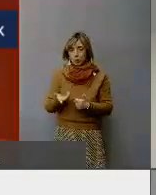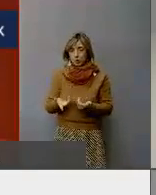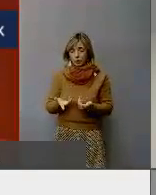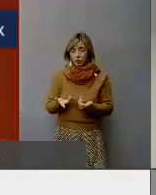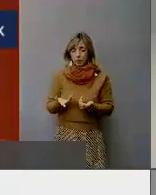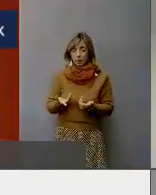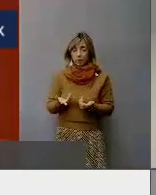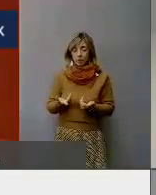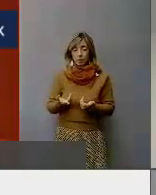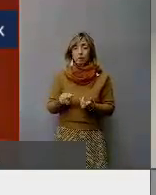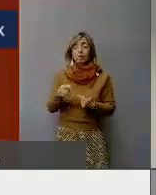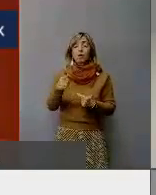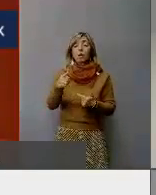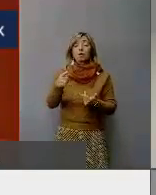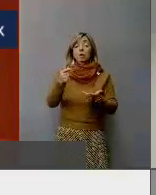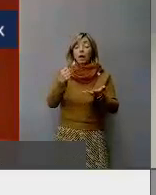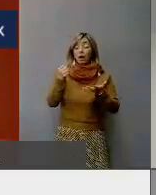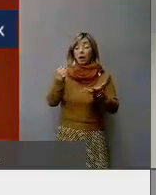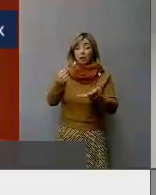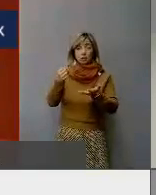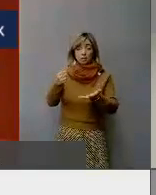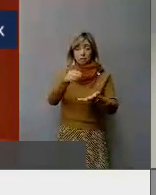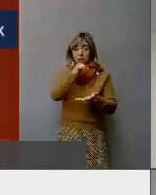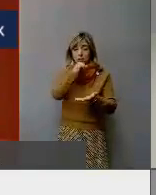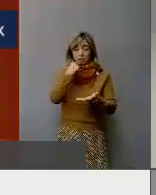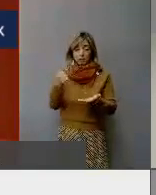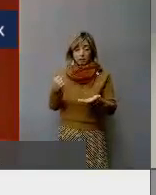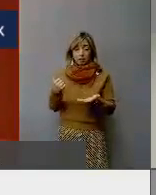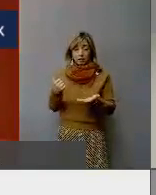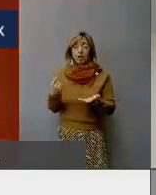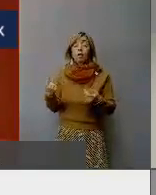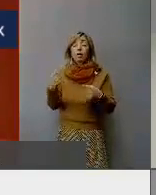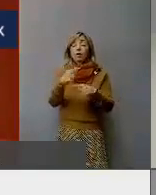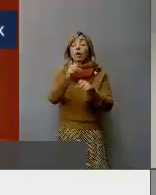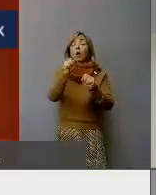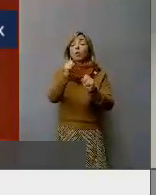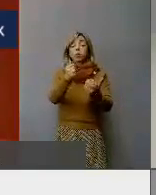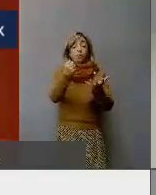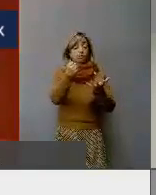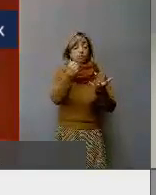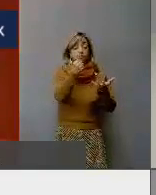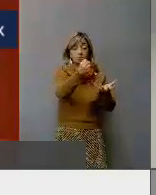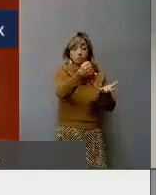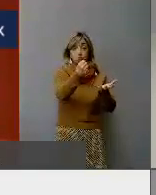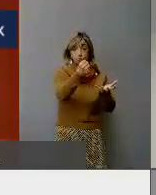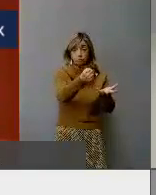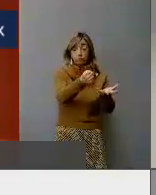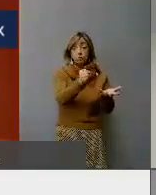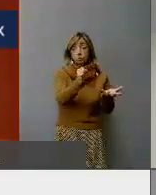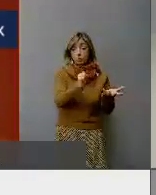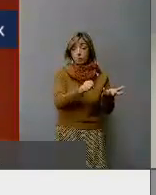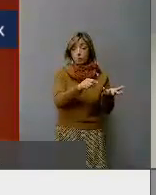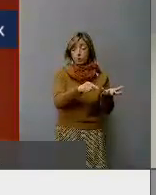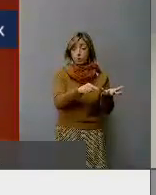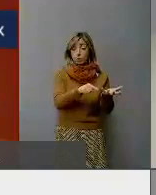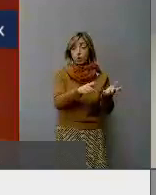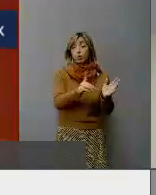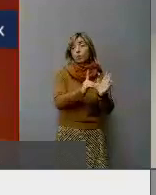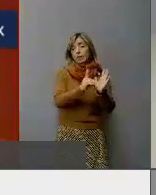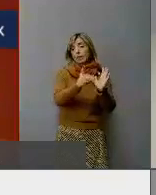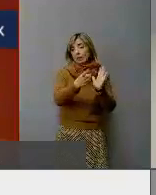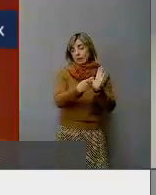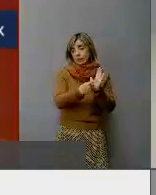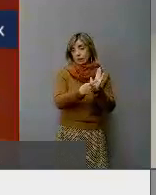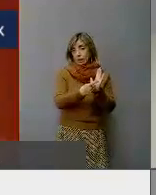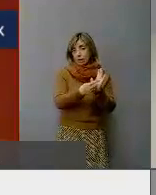investiamo queste risorse in questa direzione investendo invece tutte le economie possibili come in parte diciamo questa delibera di indirizzo